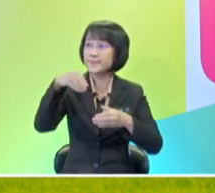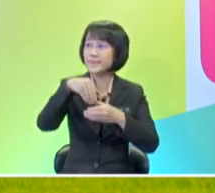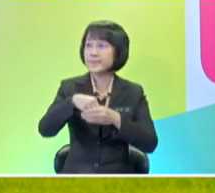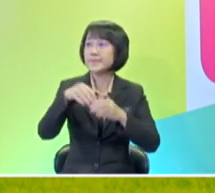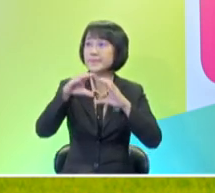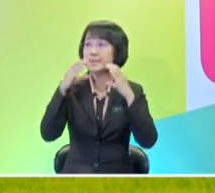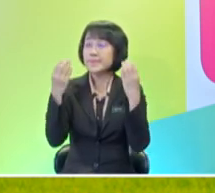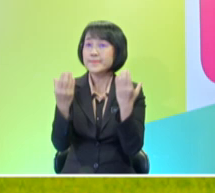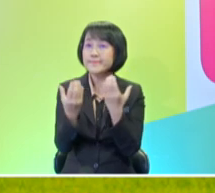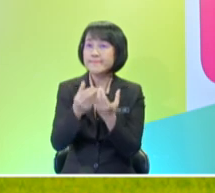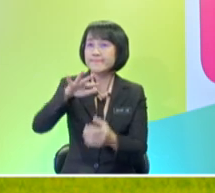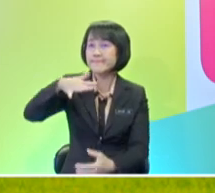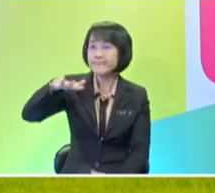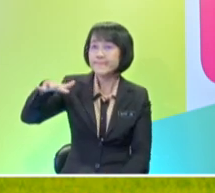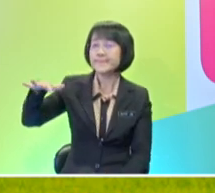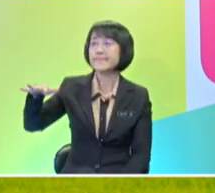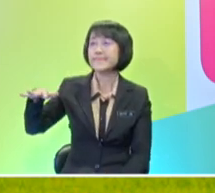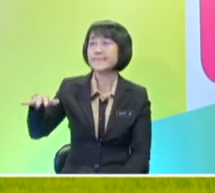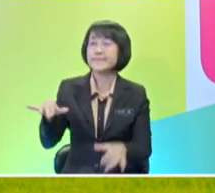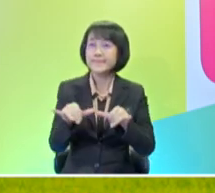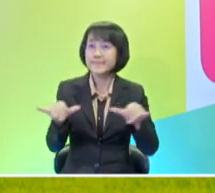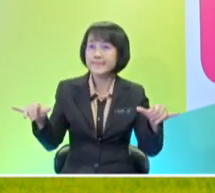kumpulan yang sederhana sizenya